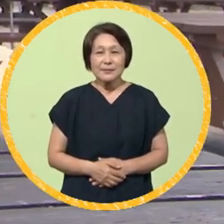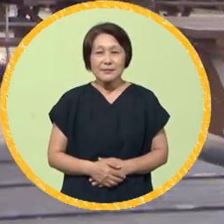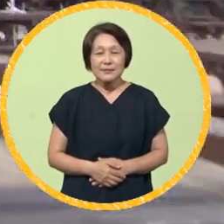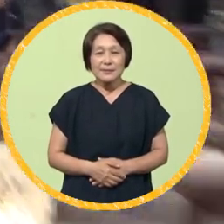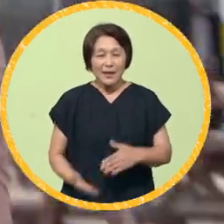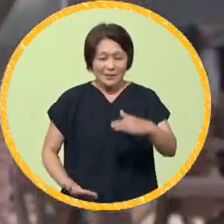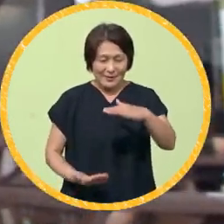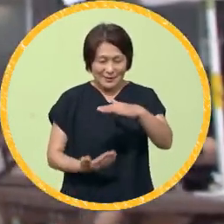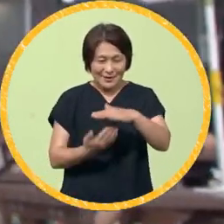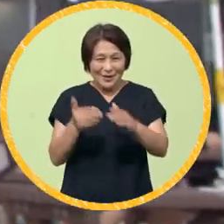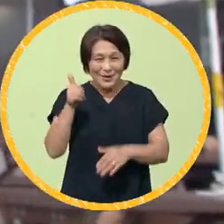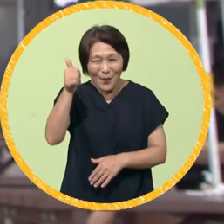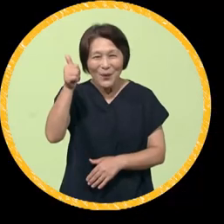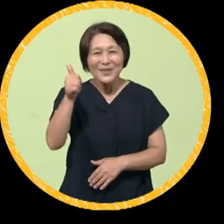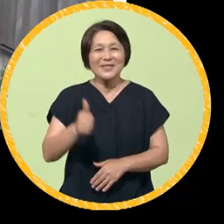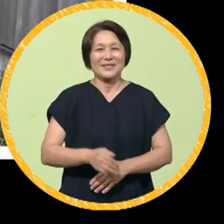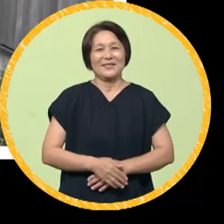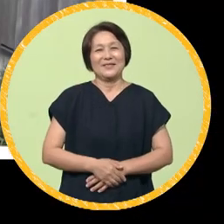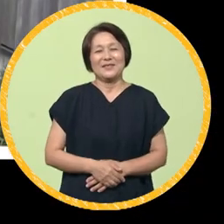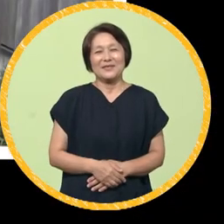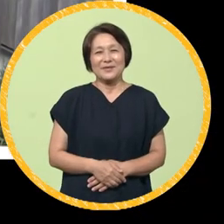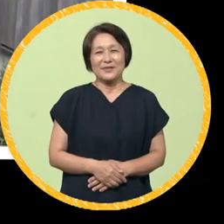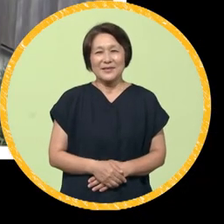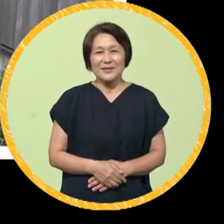うん、最高。